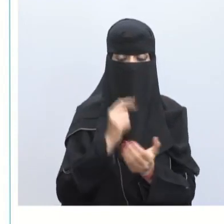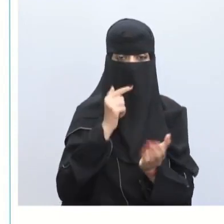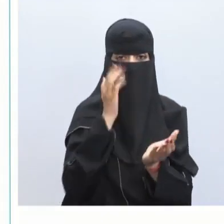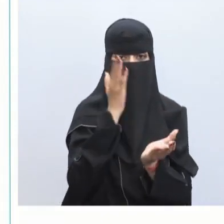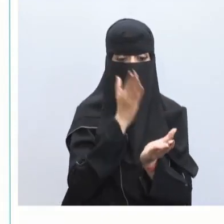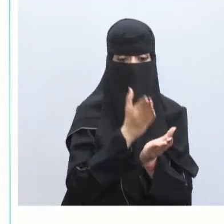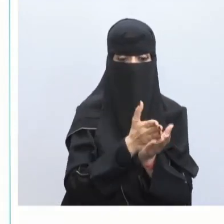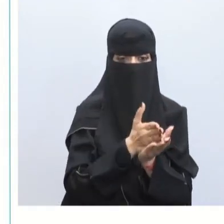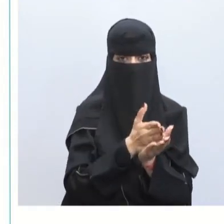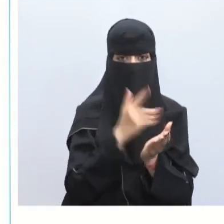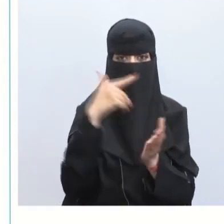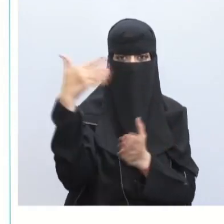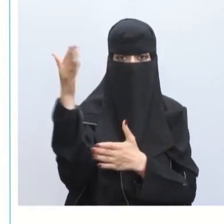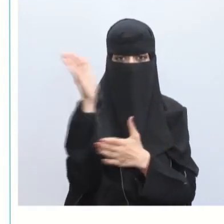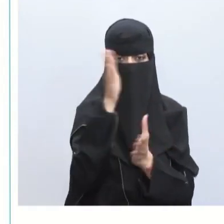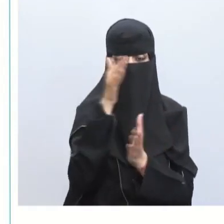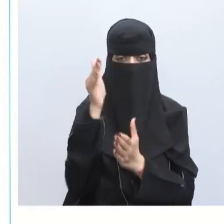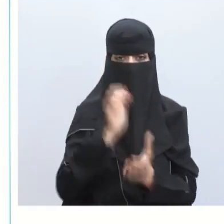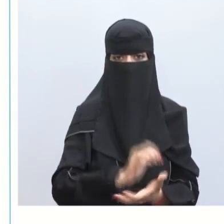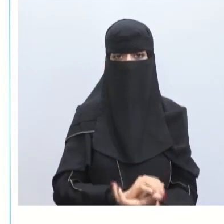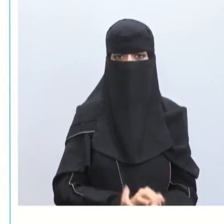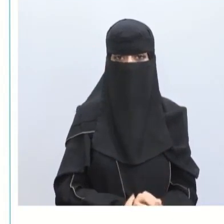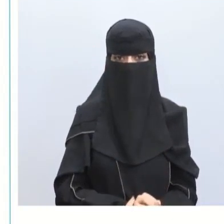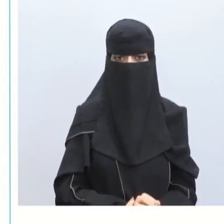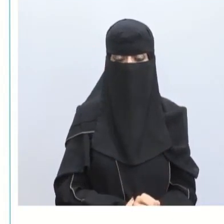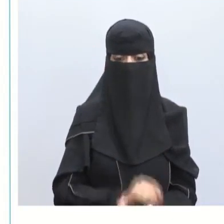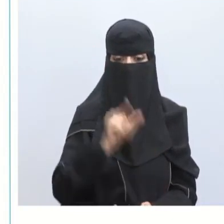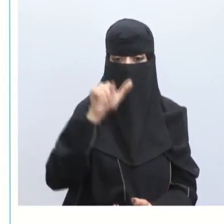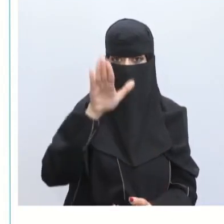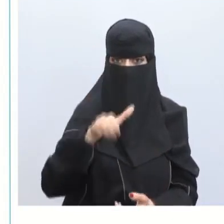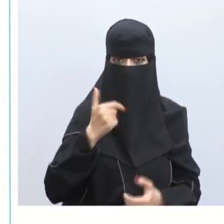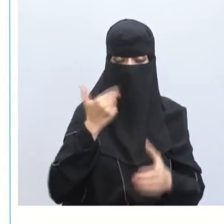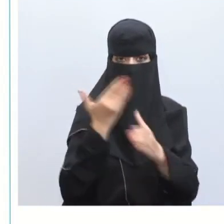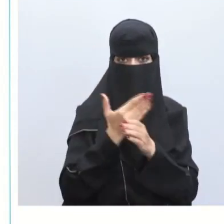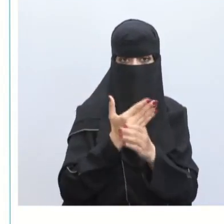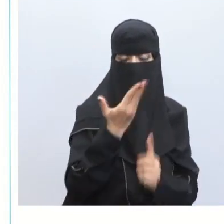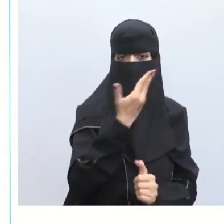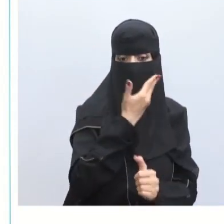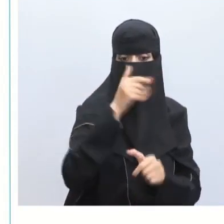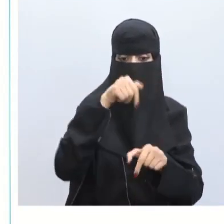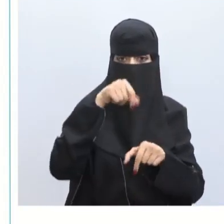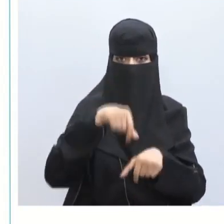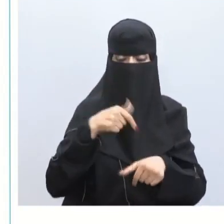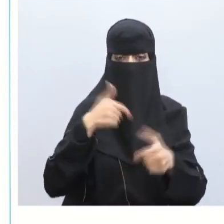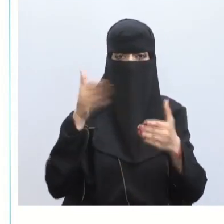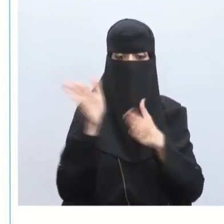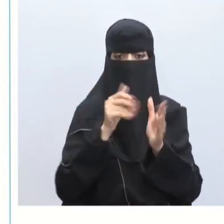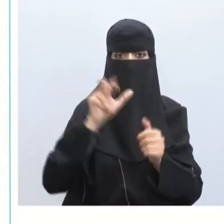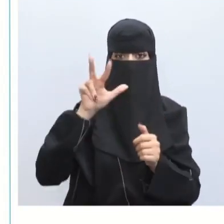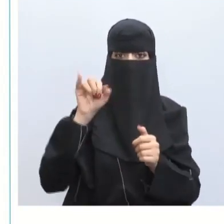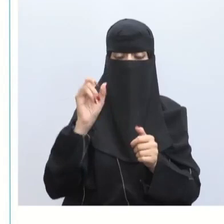المائيه اربعه اتجاه الرياح هذه عوام المؤثره في